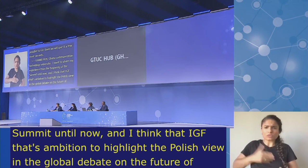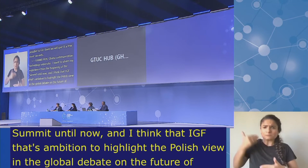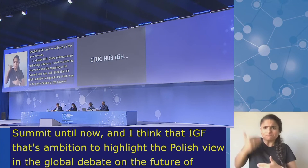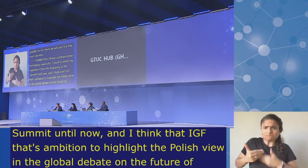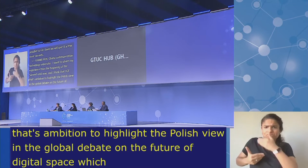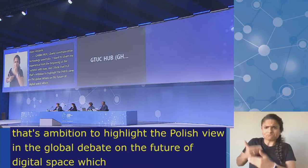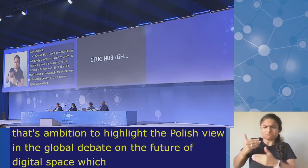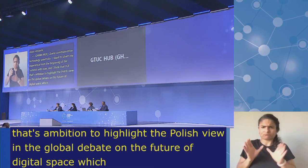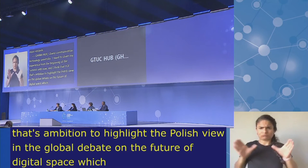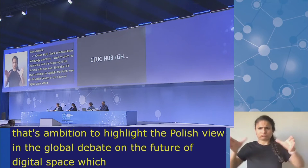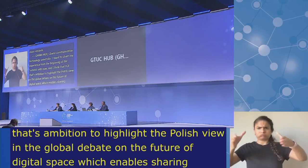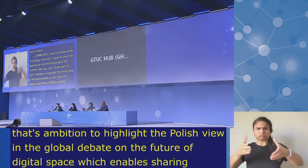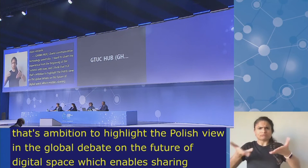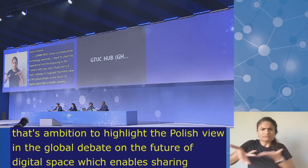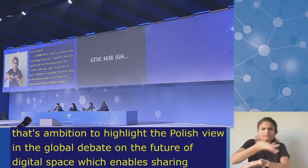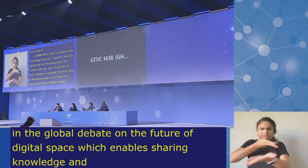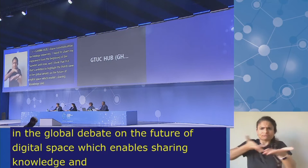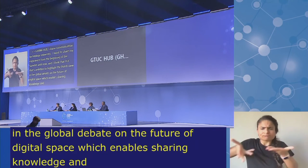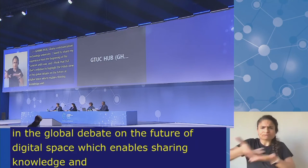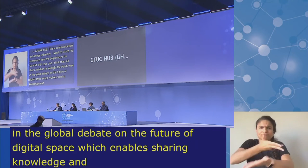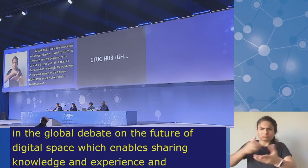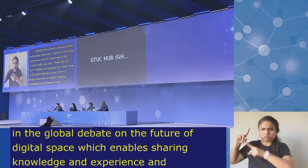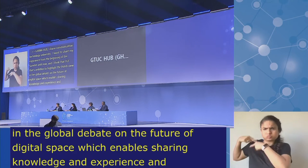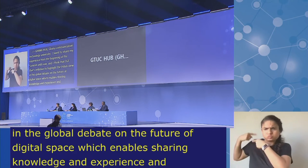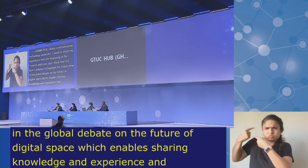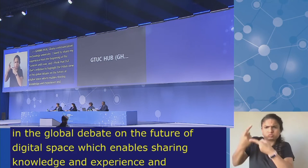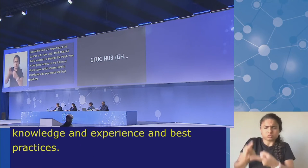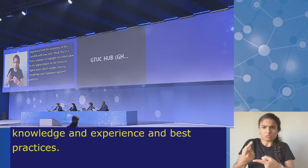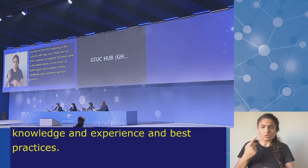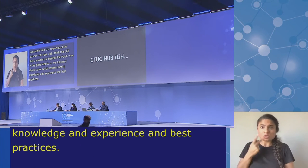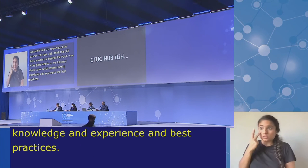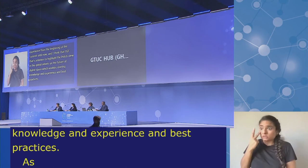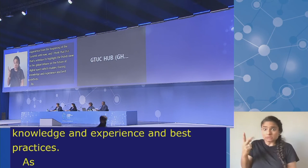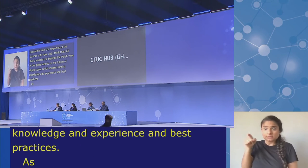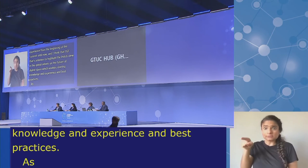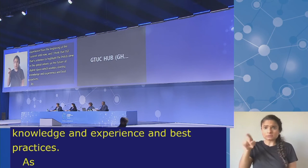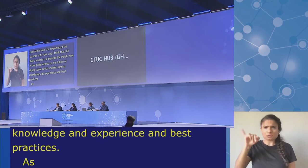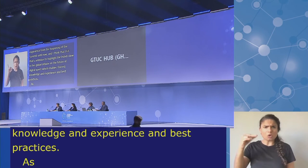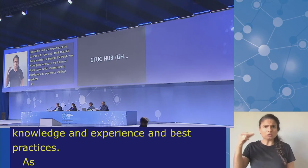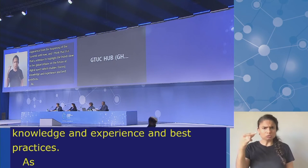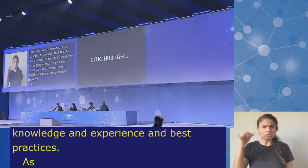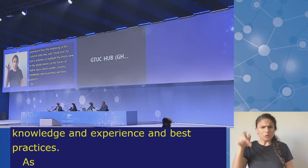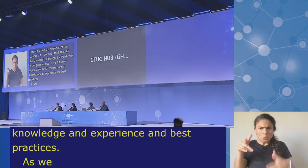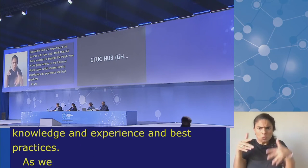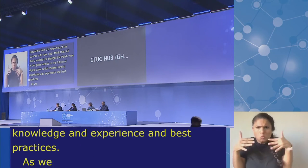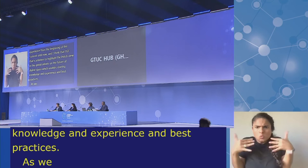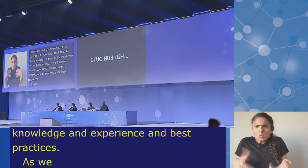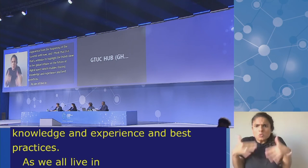отметить то, как формируется мой опыт, связанный с цифровым саммитом. Я бы хотела поблагодарить Польшу за то, что